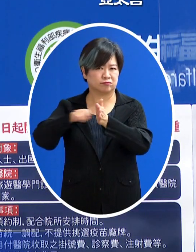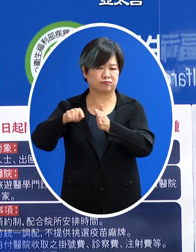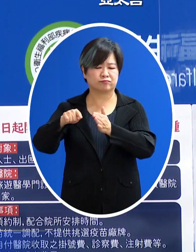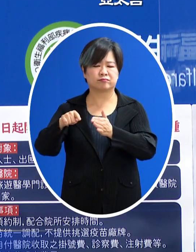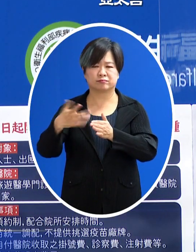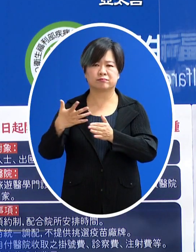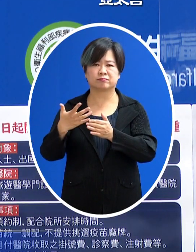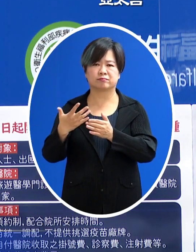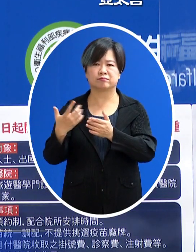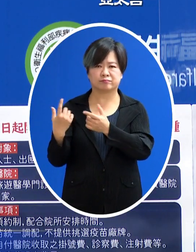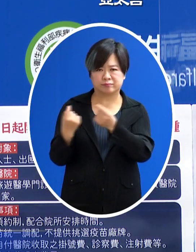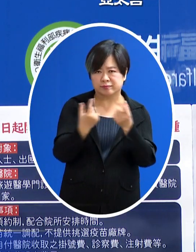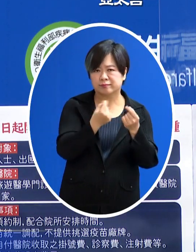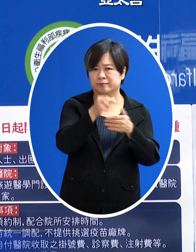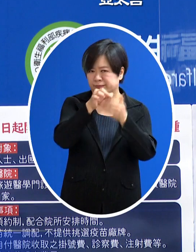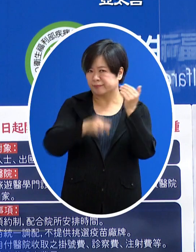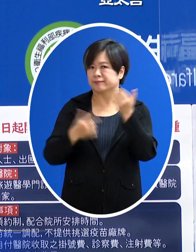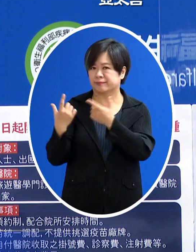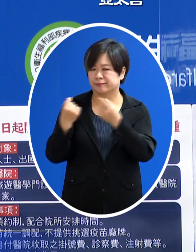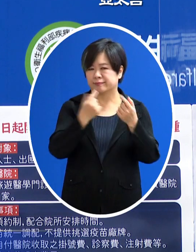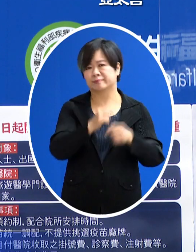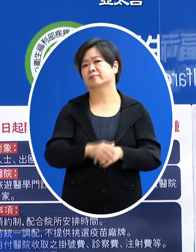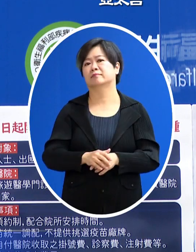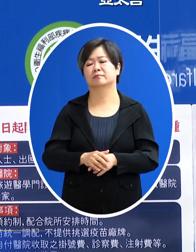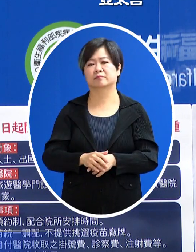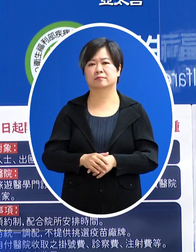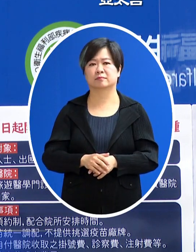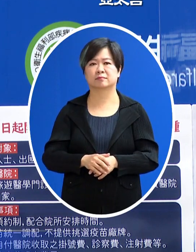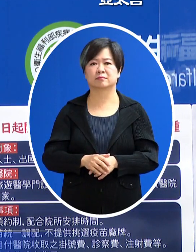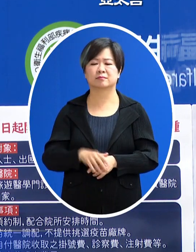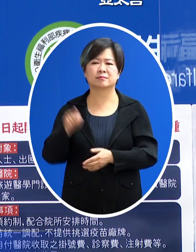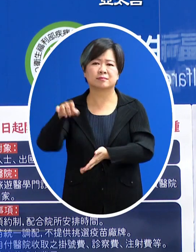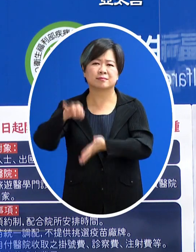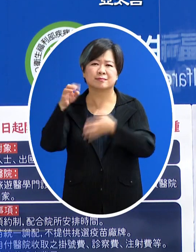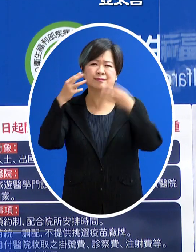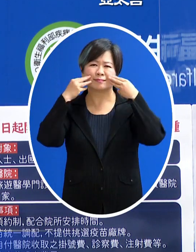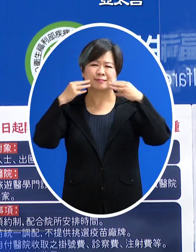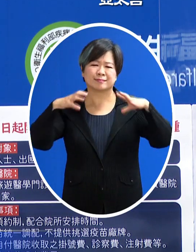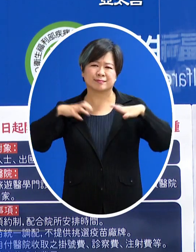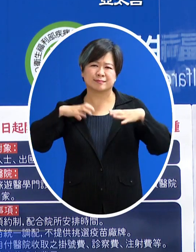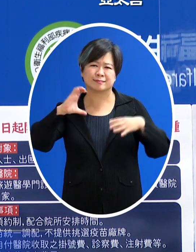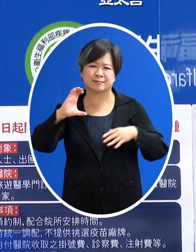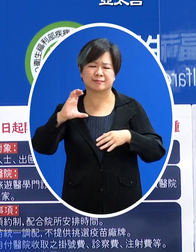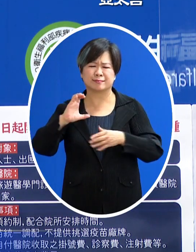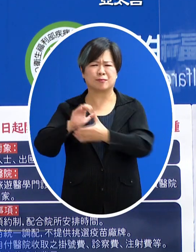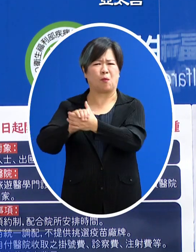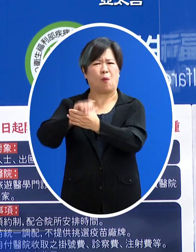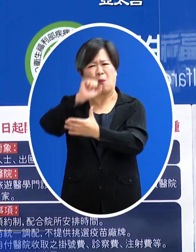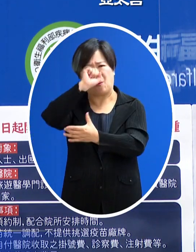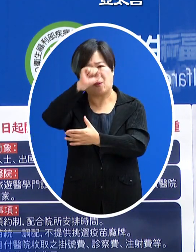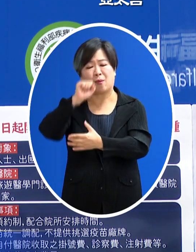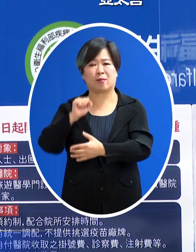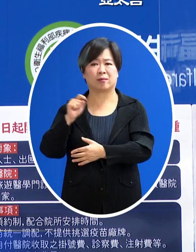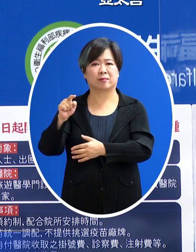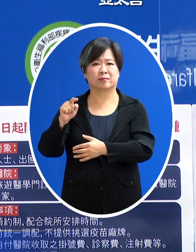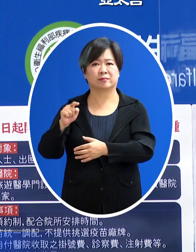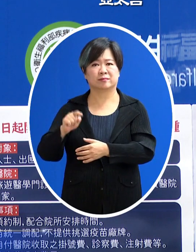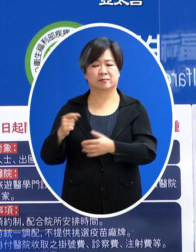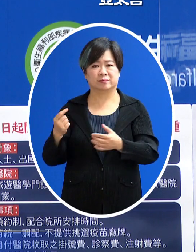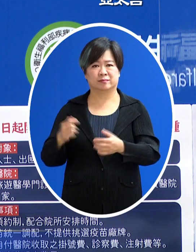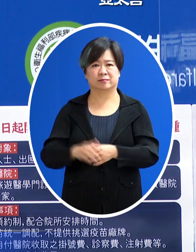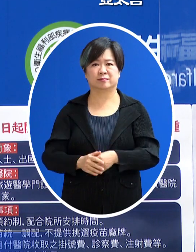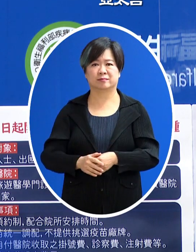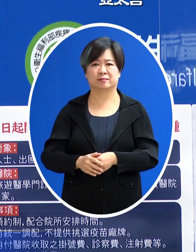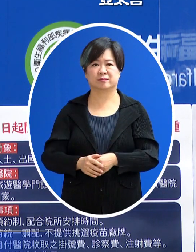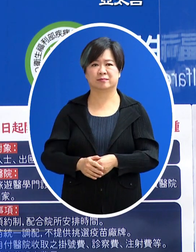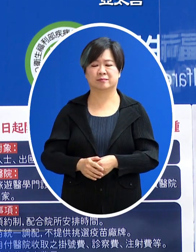的，因为当然是说非官方，但是事实上是一个友好的官式访嘛，非官式